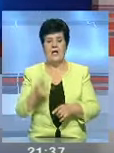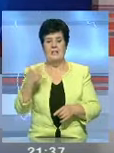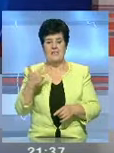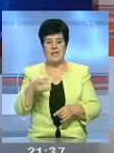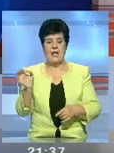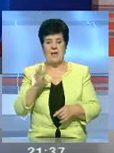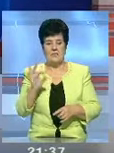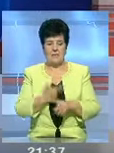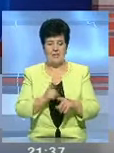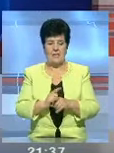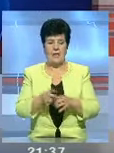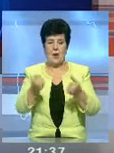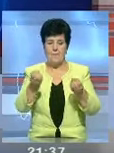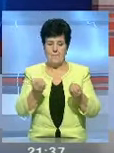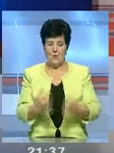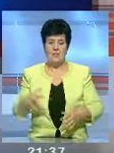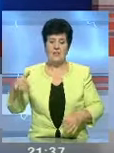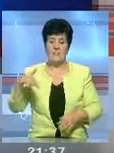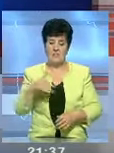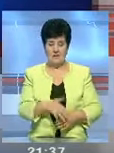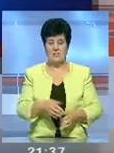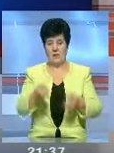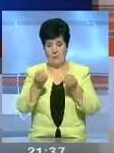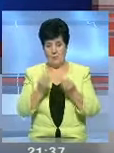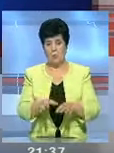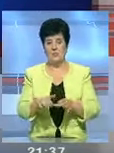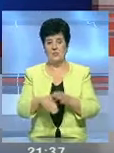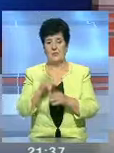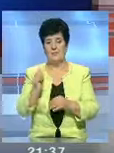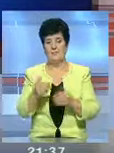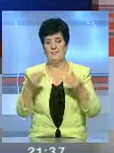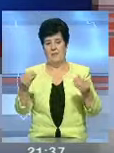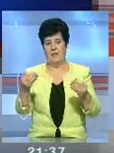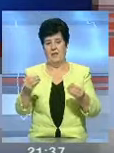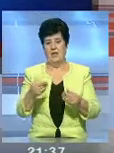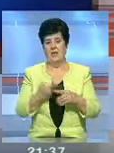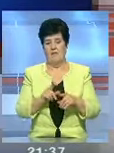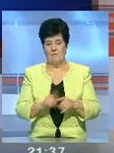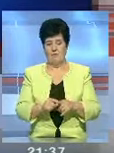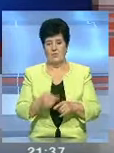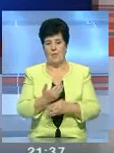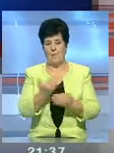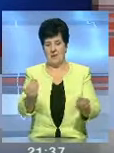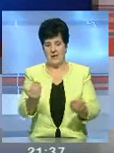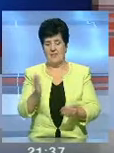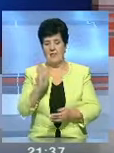так просто. Выйти и только проголосовать за Маю Лагуту. Вот перед вами...